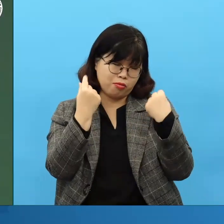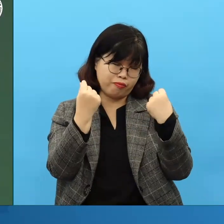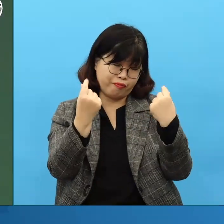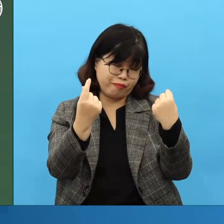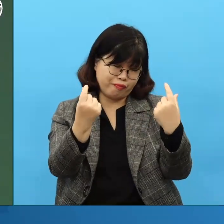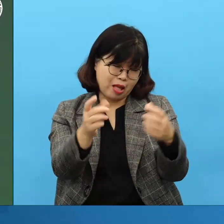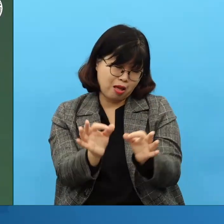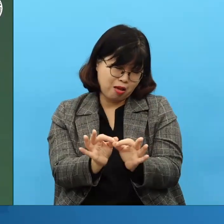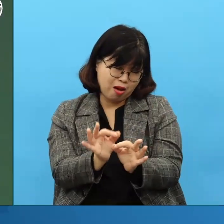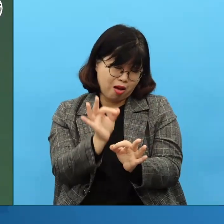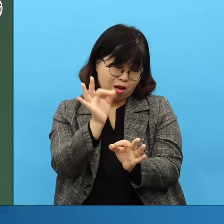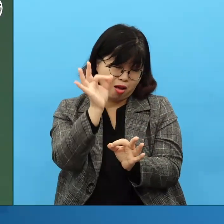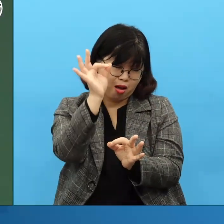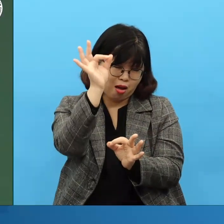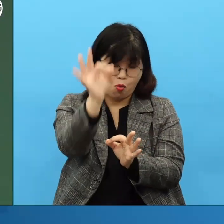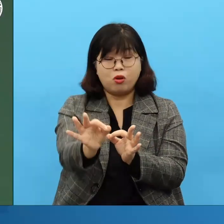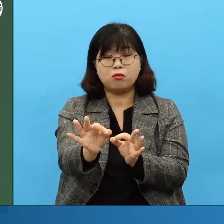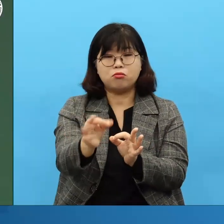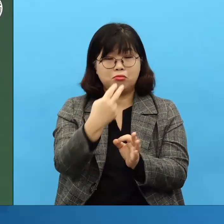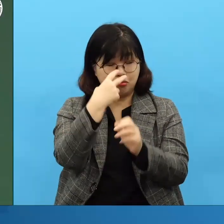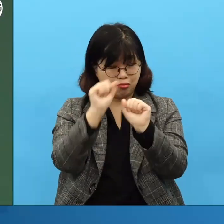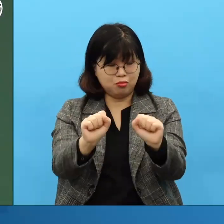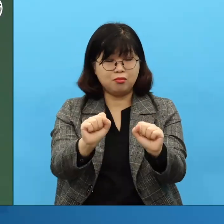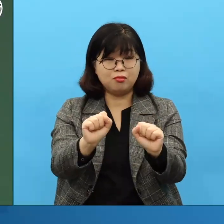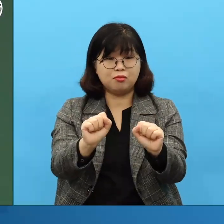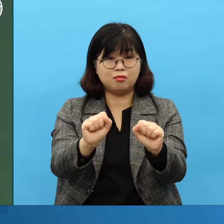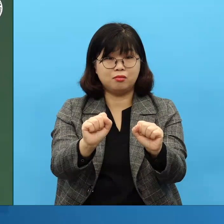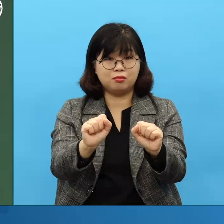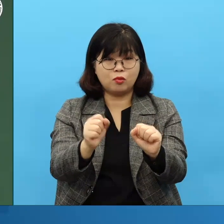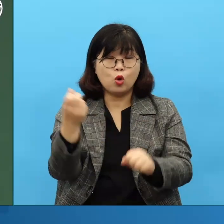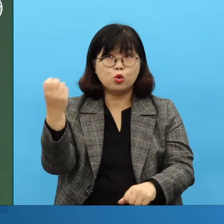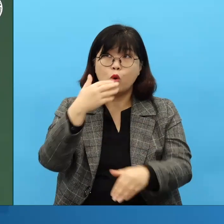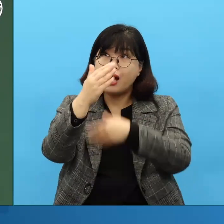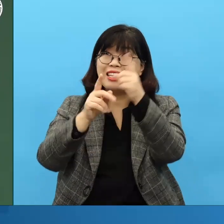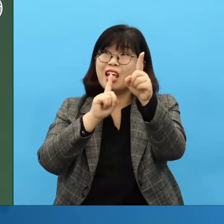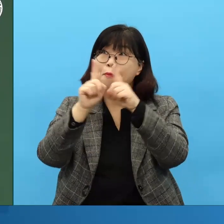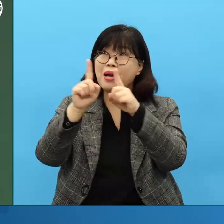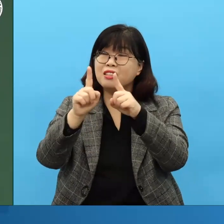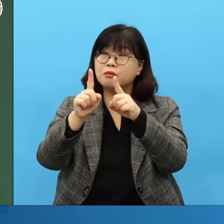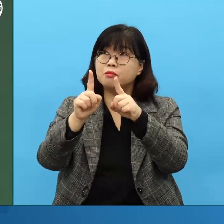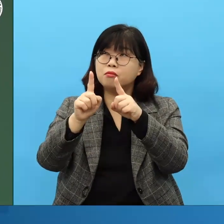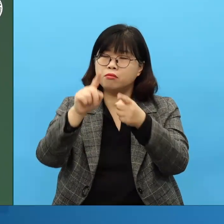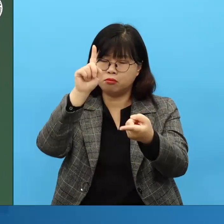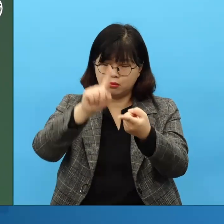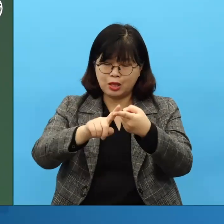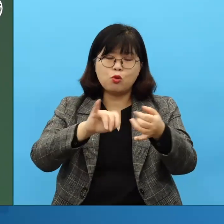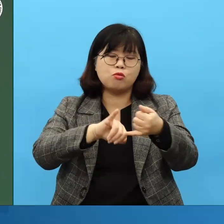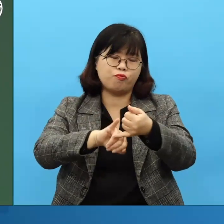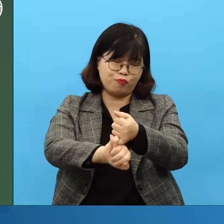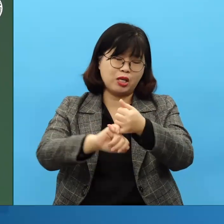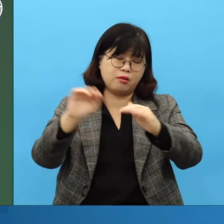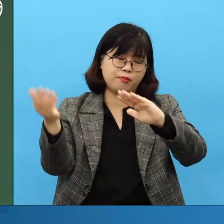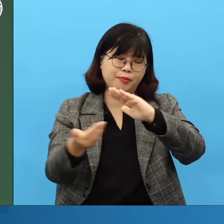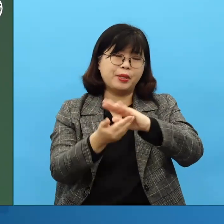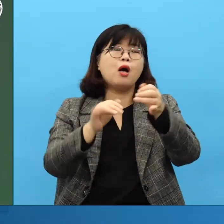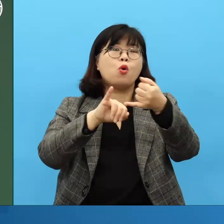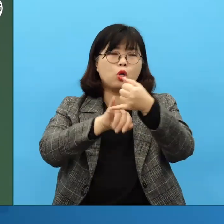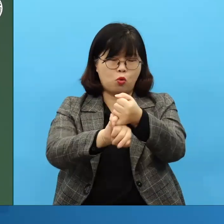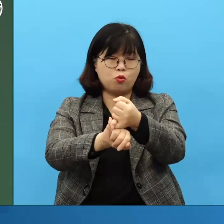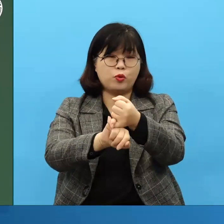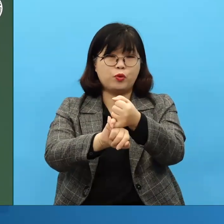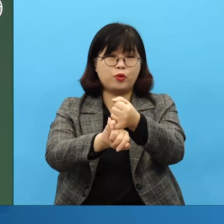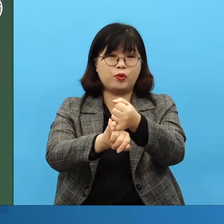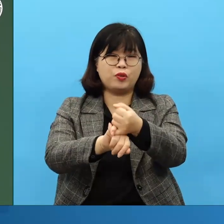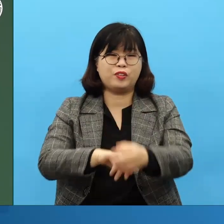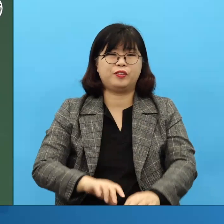it will be fulfilled. 증거가 확실하잖아요. 영원히 있고 이루어지는 거니까요. There's clear evidence of this, that it stands forever and it also is 뭐 fulfilled.